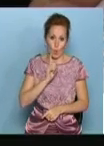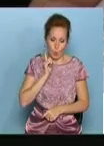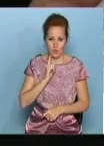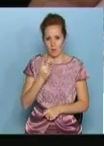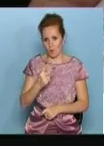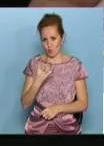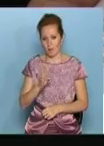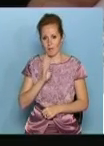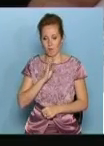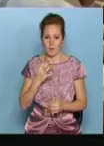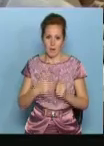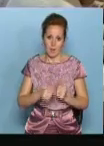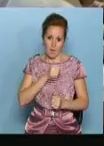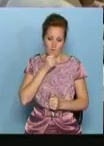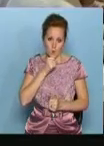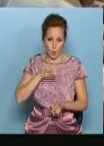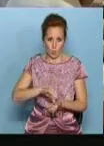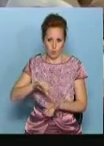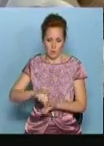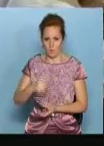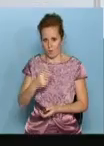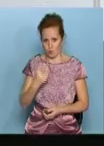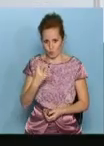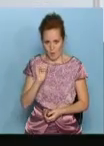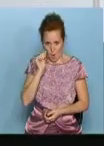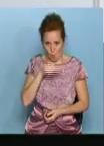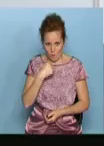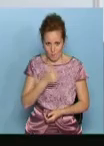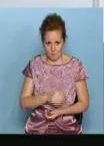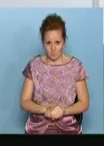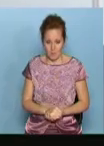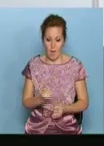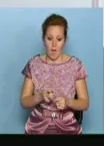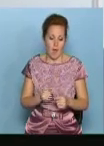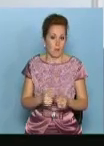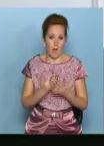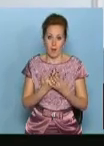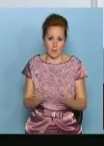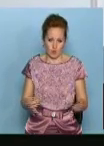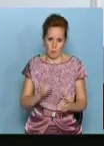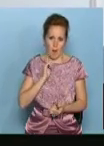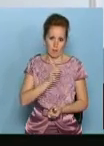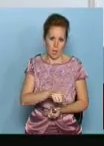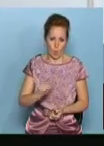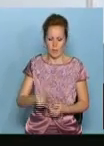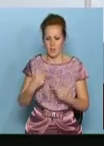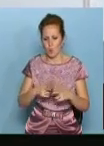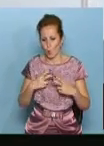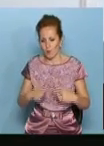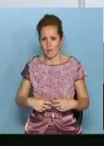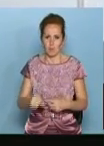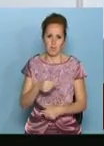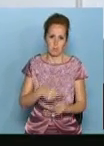девушки. Средний возраст участников 24 года. Это различные совершенно молодые люди, это и студенты, это и